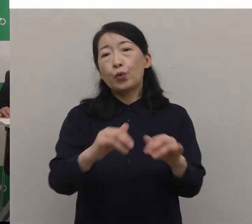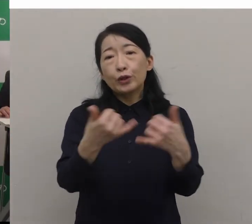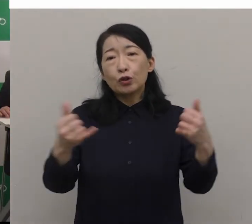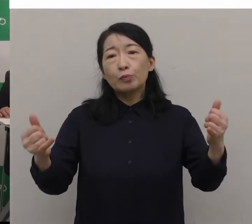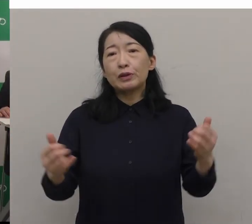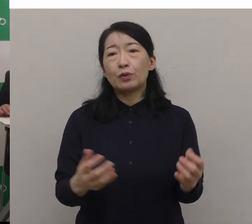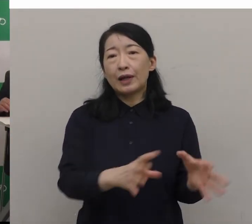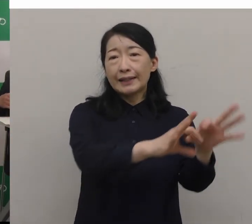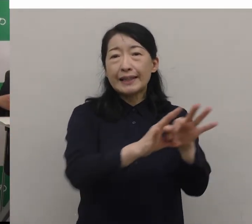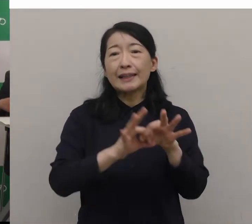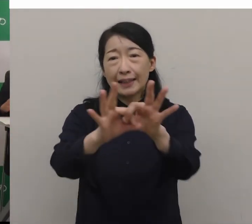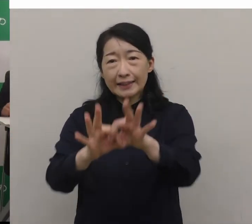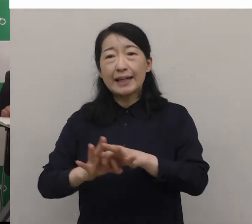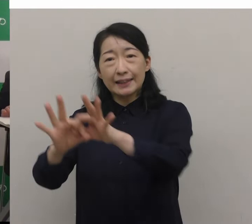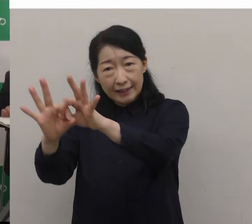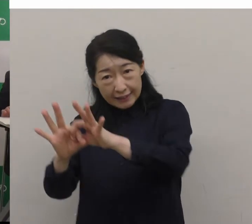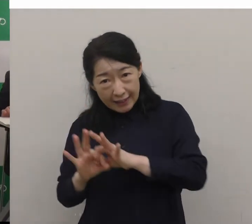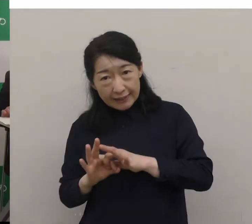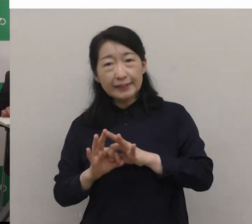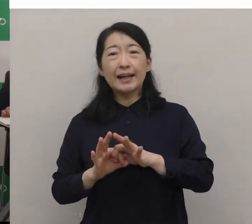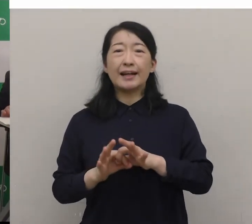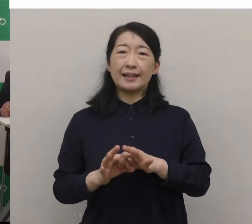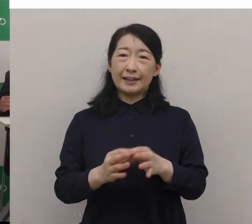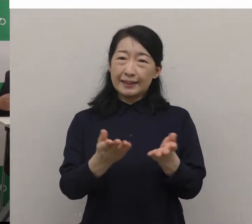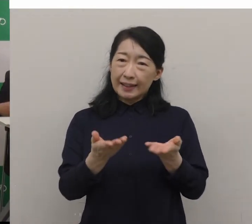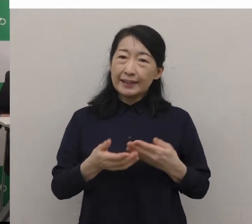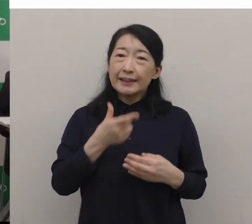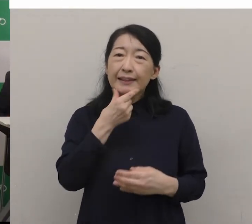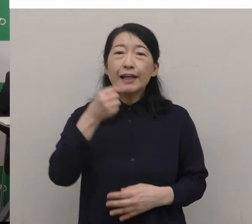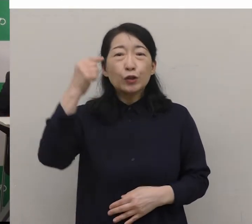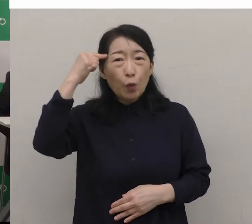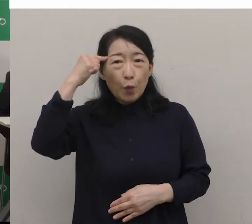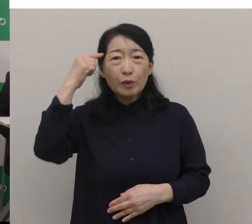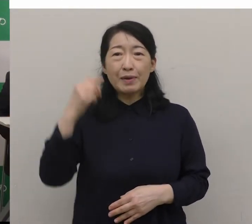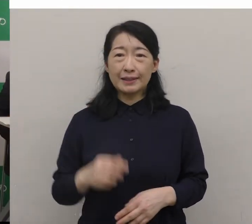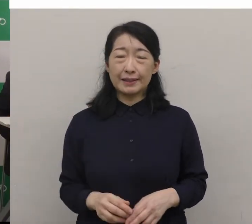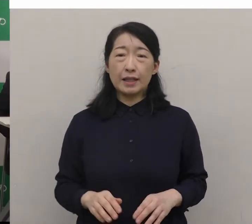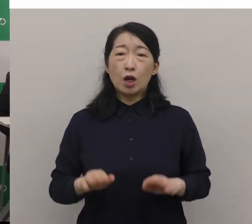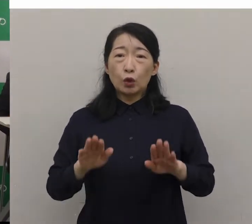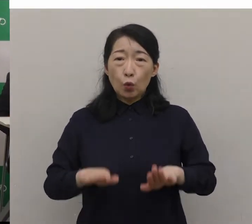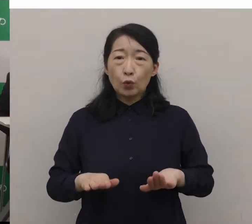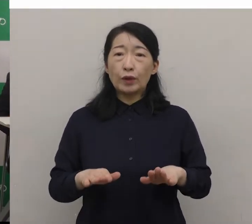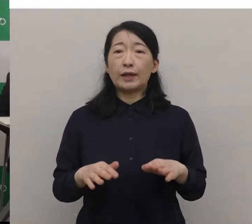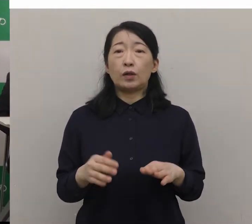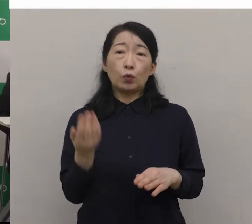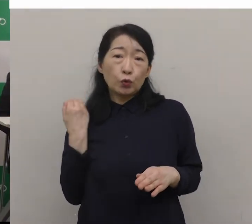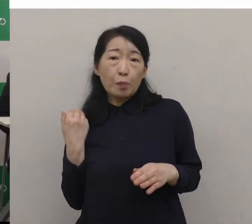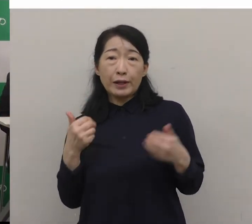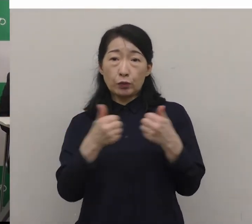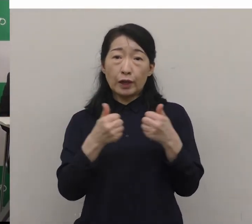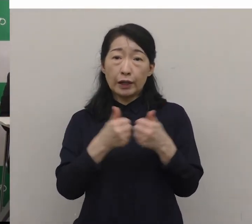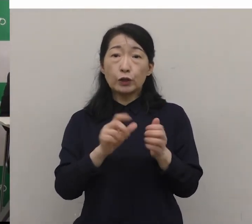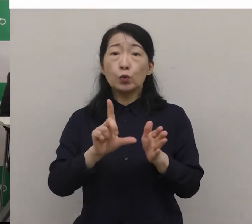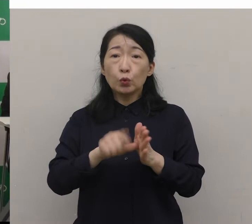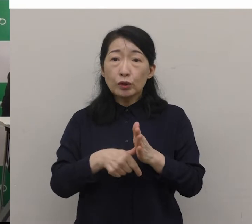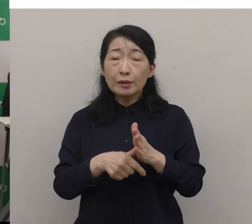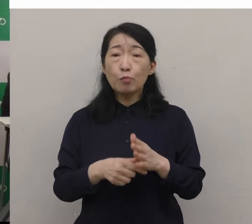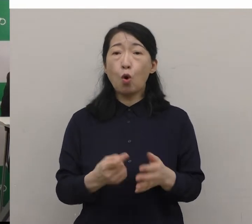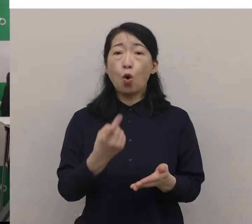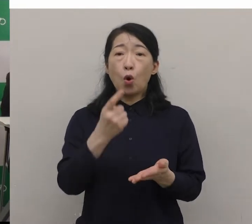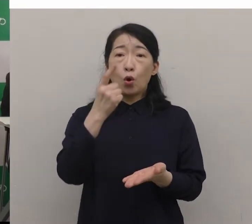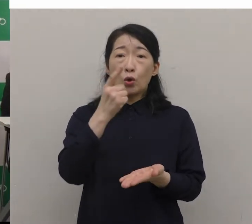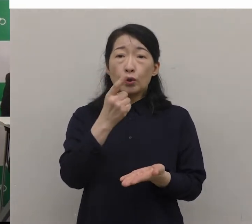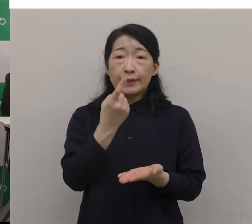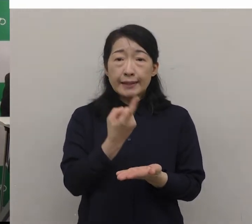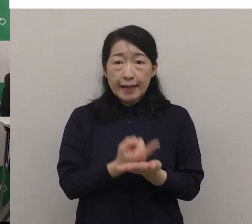ましてというふうにいただきたいと思っております。今回の企画会議においても参加要件を設けず